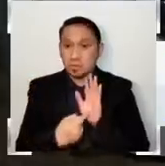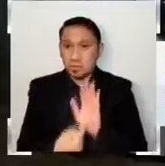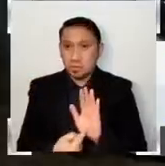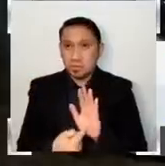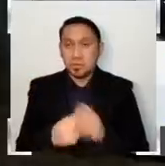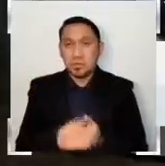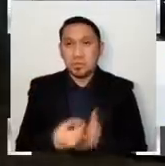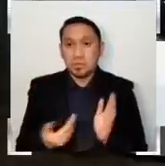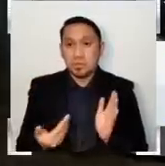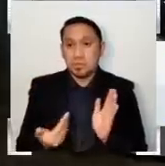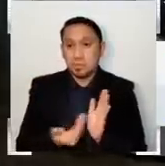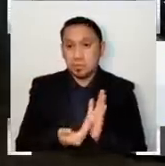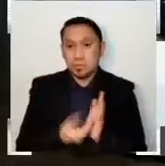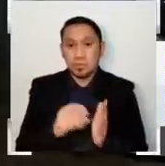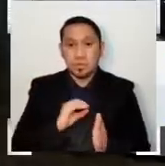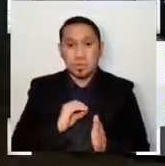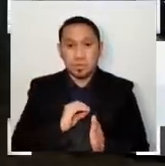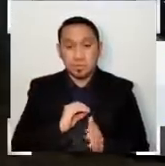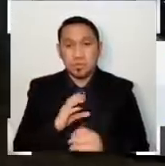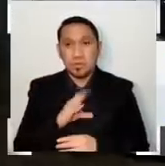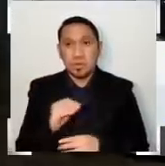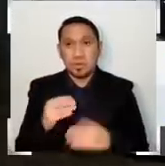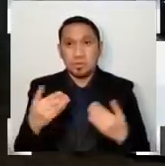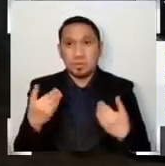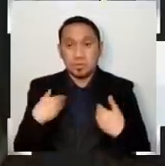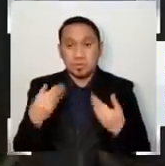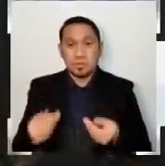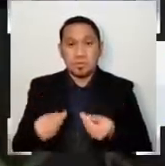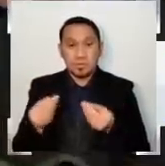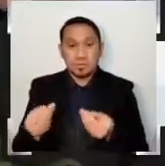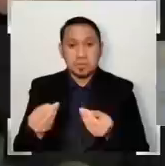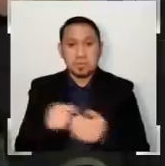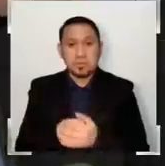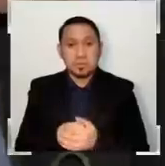ownership. And then bago siya mabigyan ho ng release order.